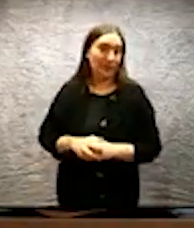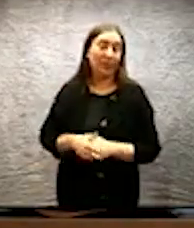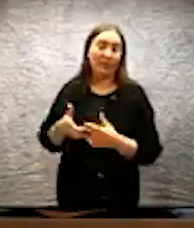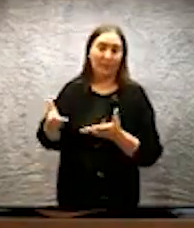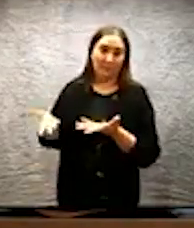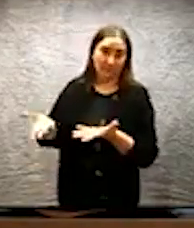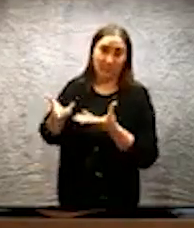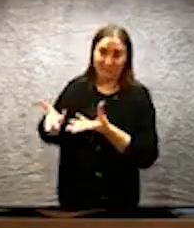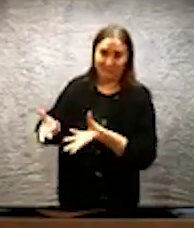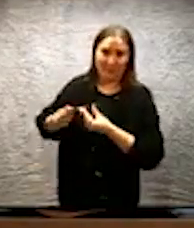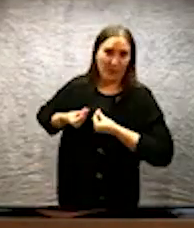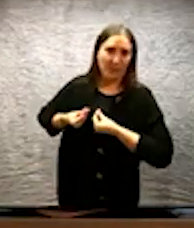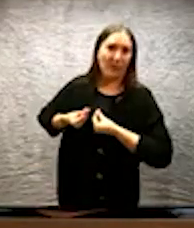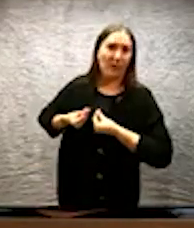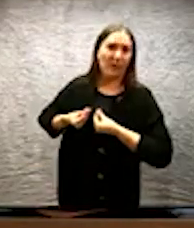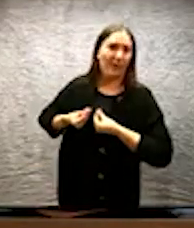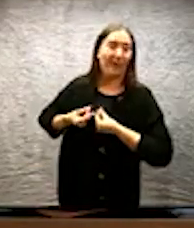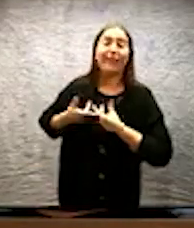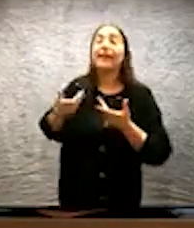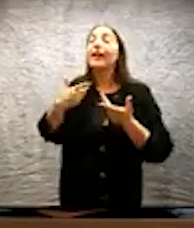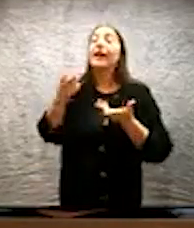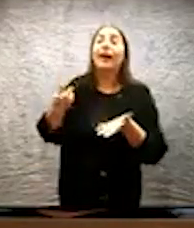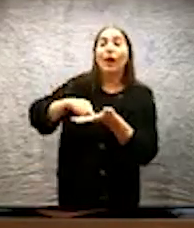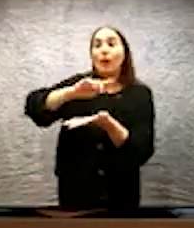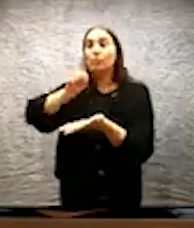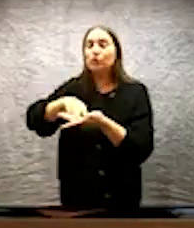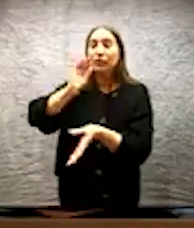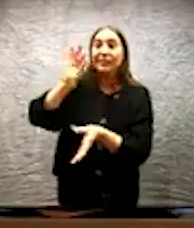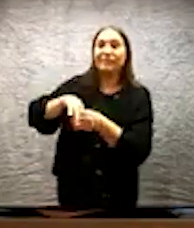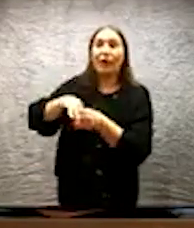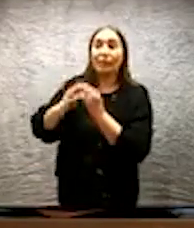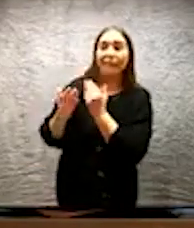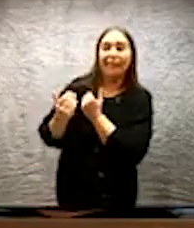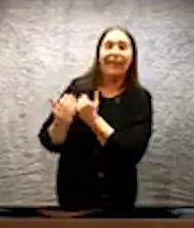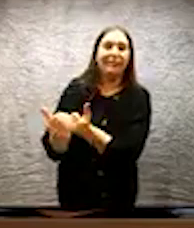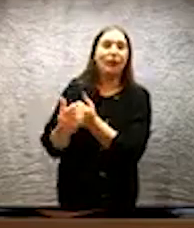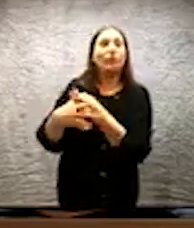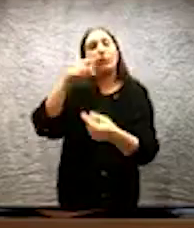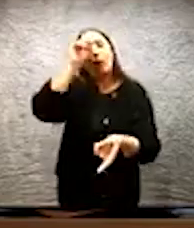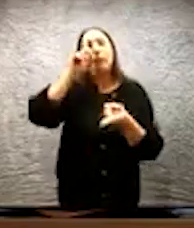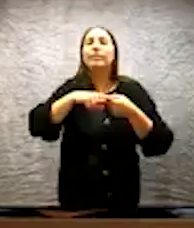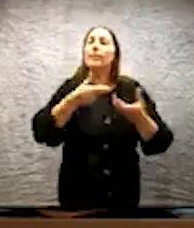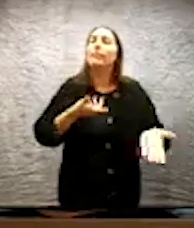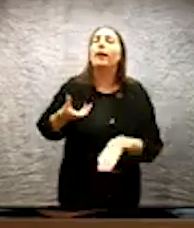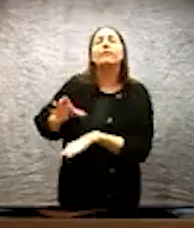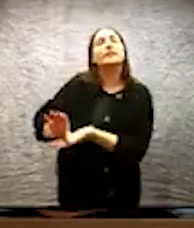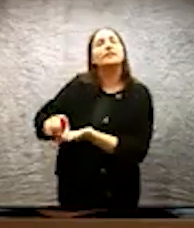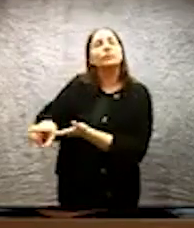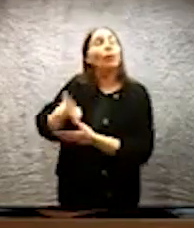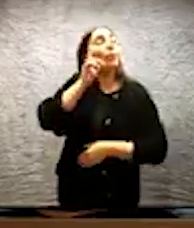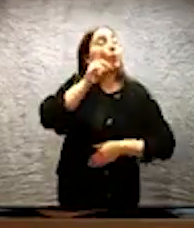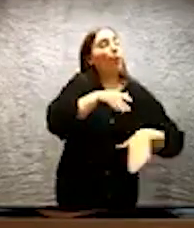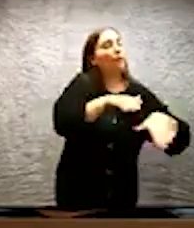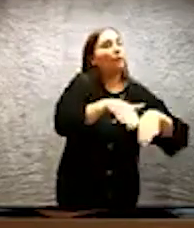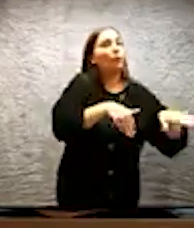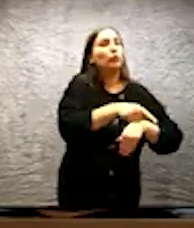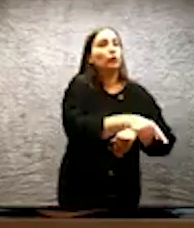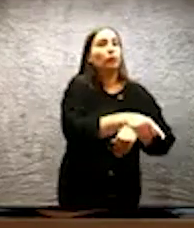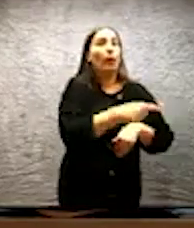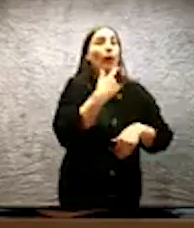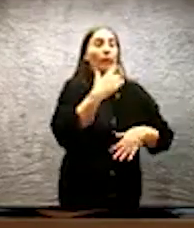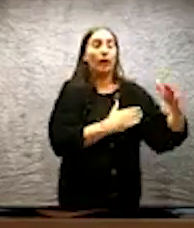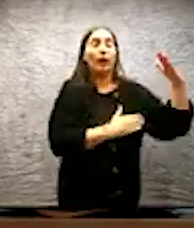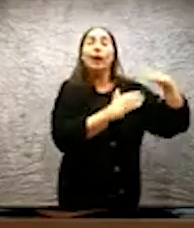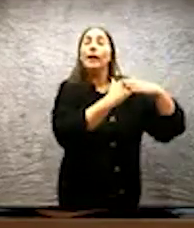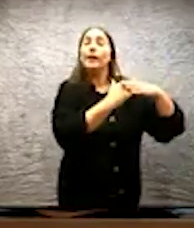à travailler dans l'attente du vote du budget, uniquement, bien sûr, sur la partie investissement, puisque la partie fonctionnement n'est pas limitée.